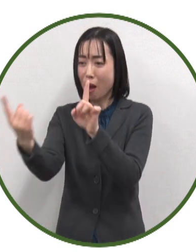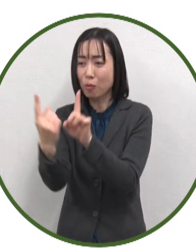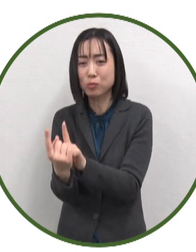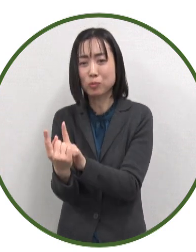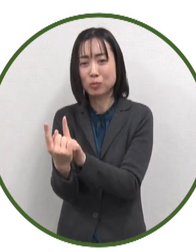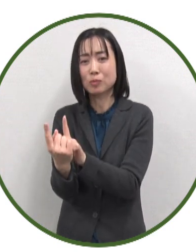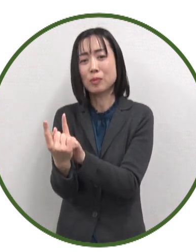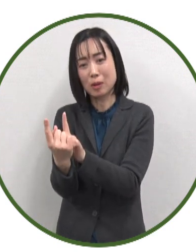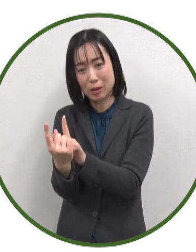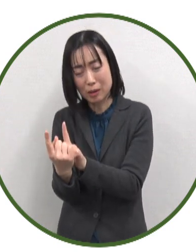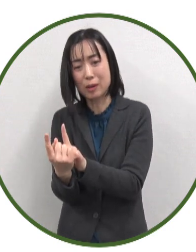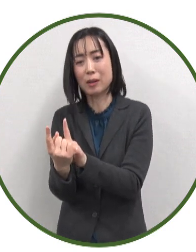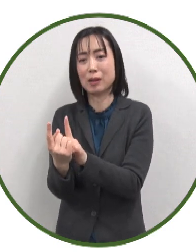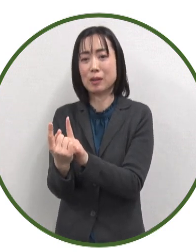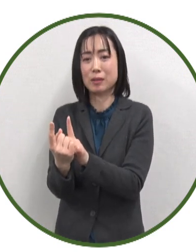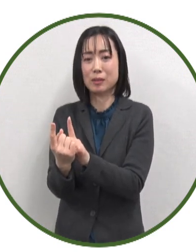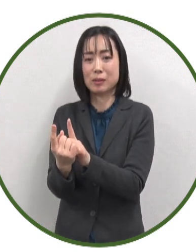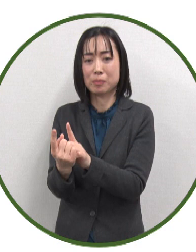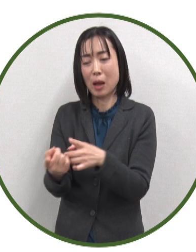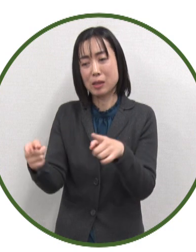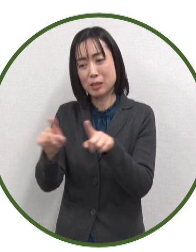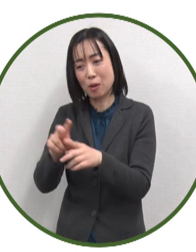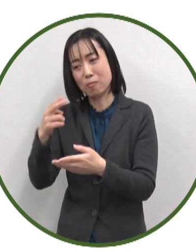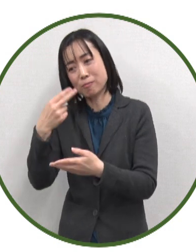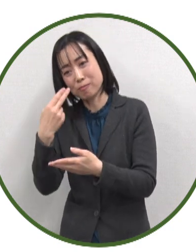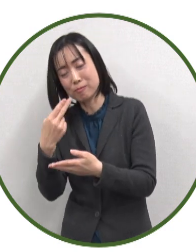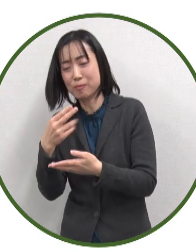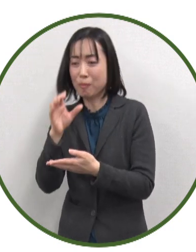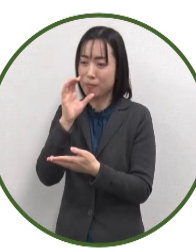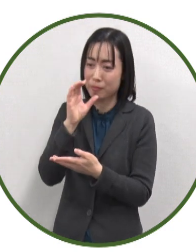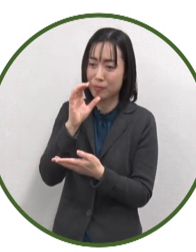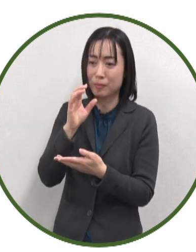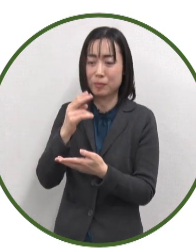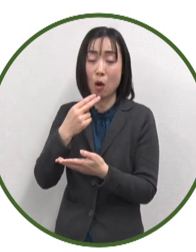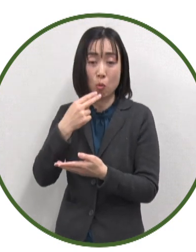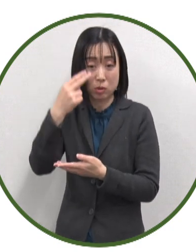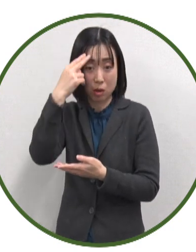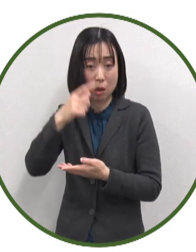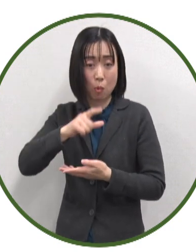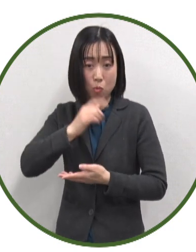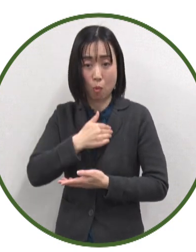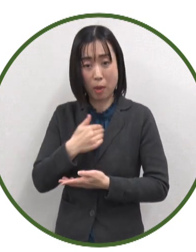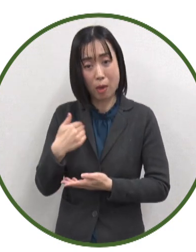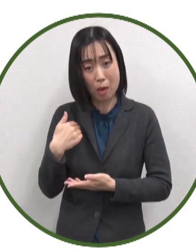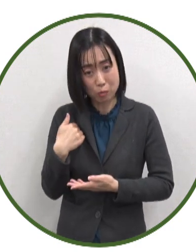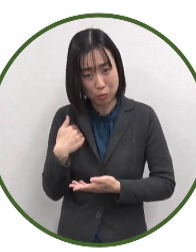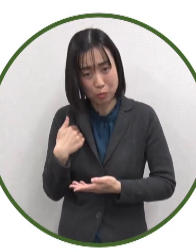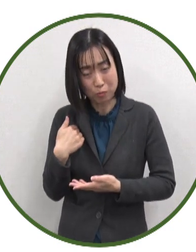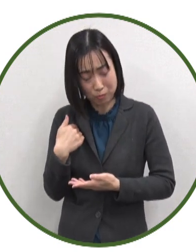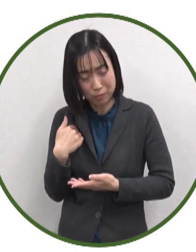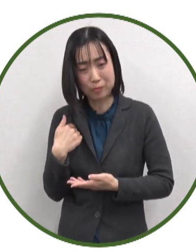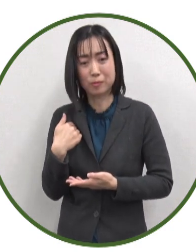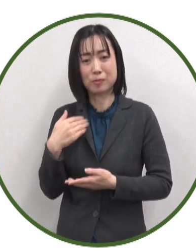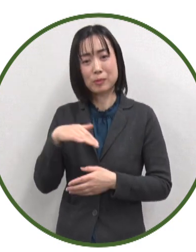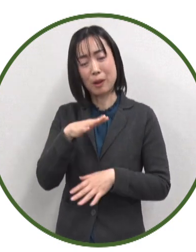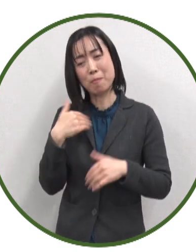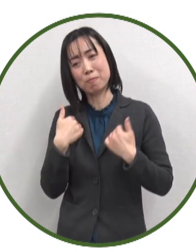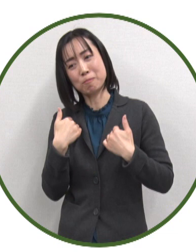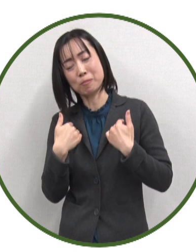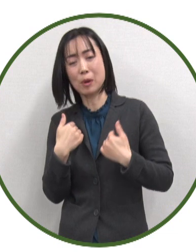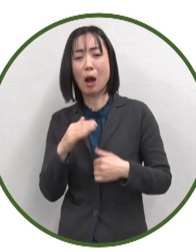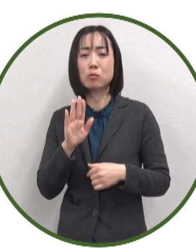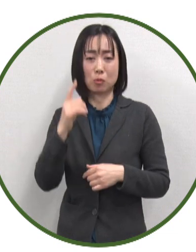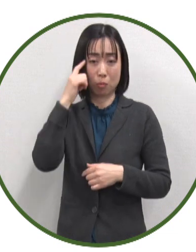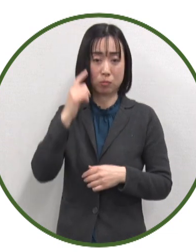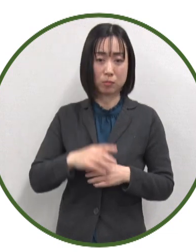成人式でありますから、成人してお酒も飲めるということでですね、そういった期待があると思います。し